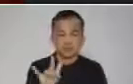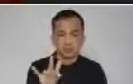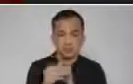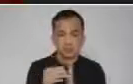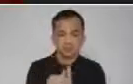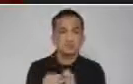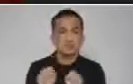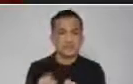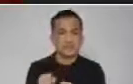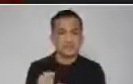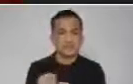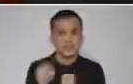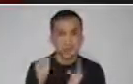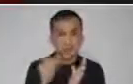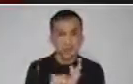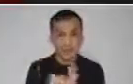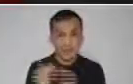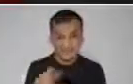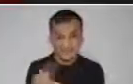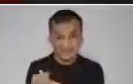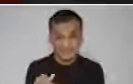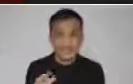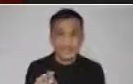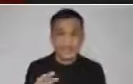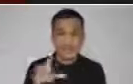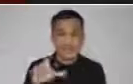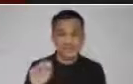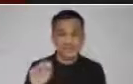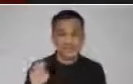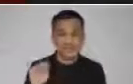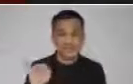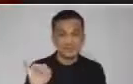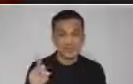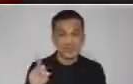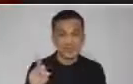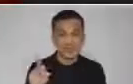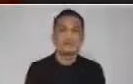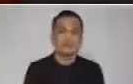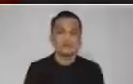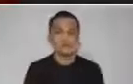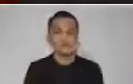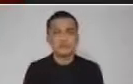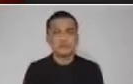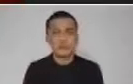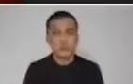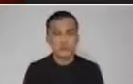to have a sufficient supply of pork at 400,000 metric tons